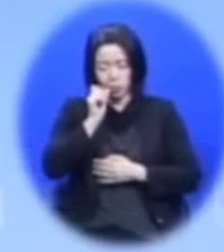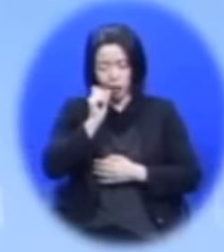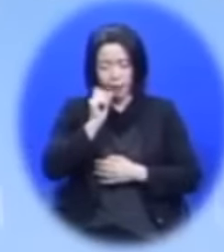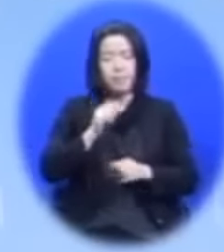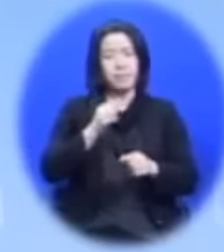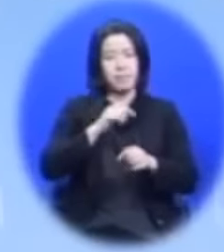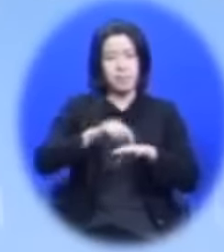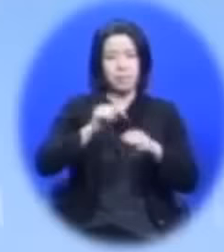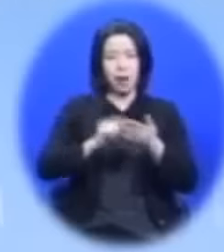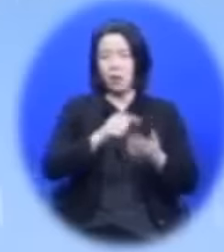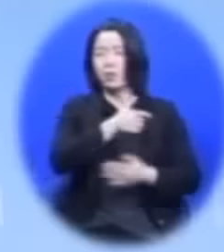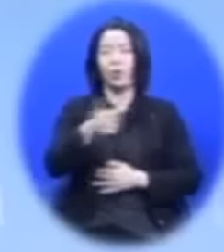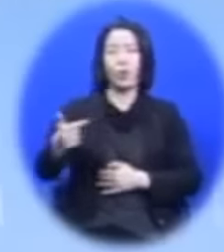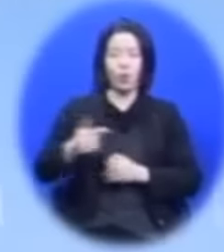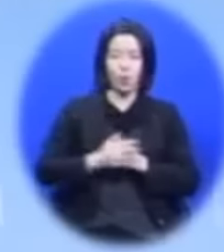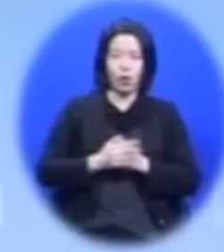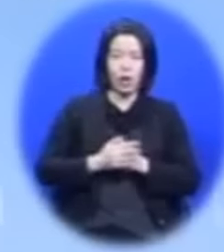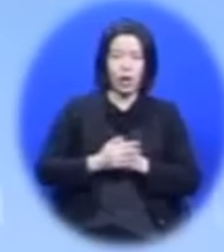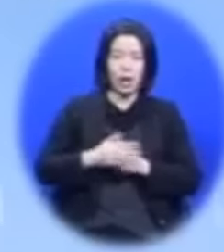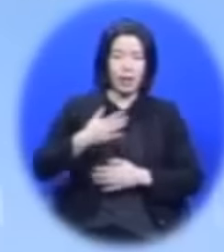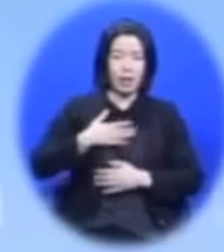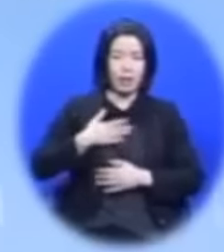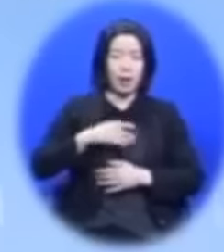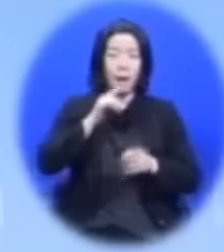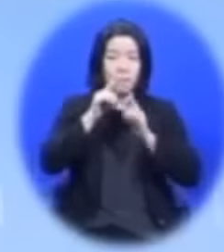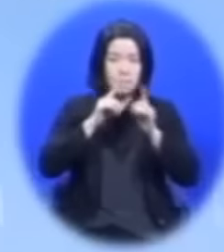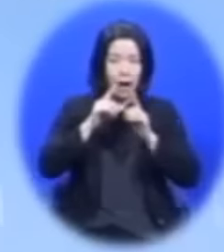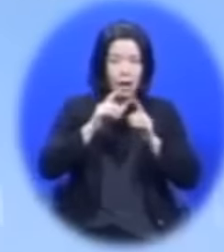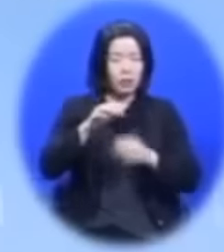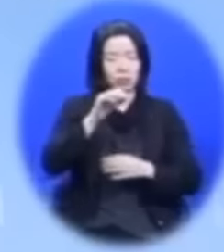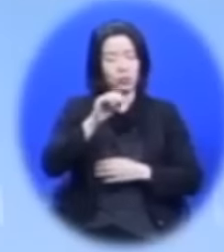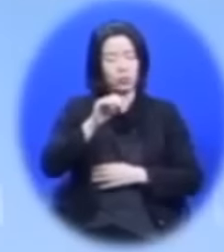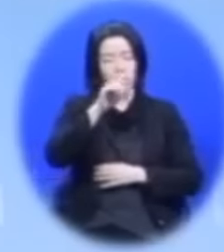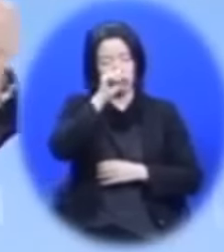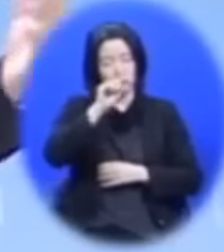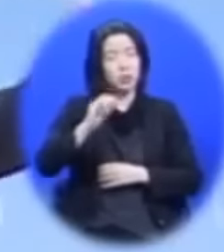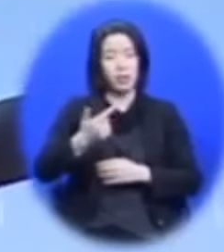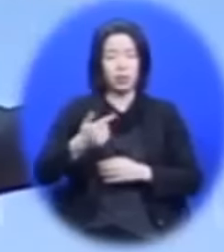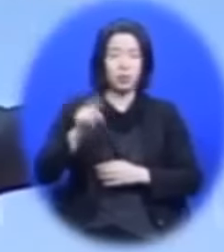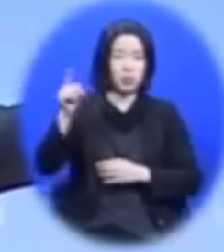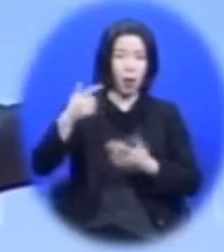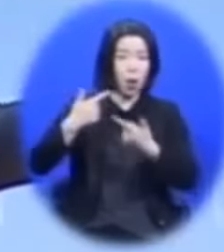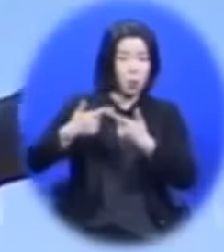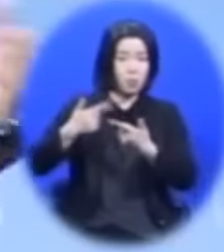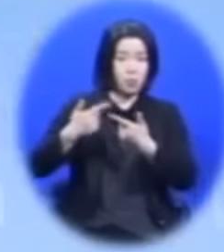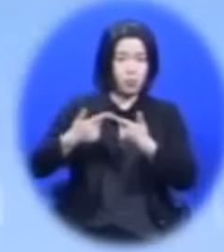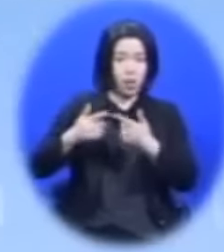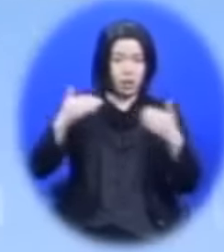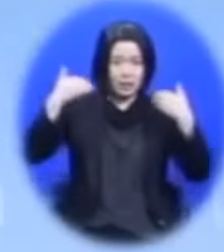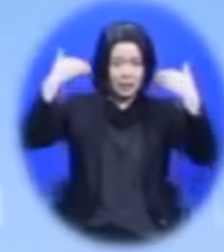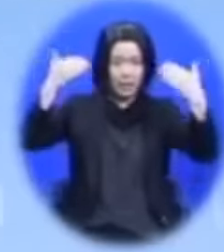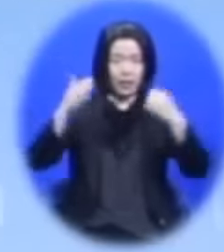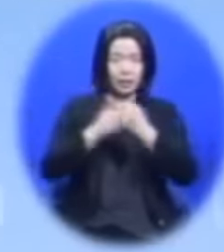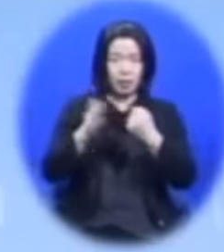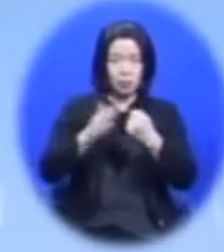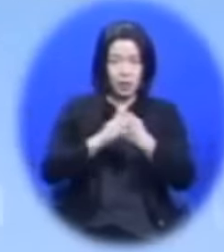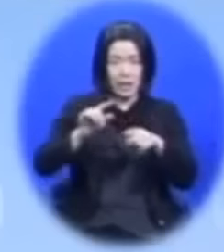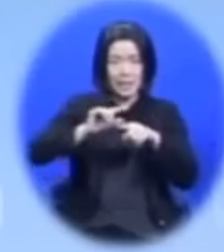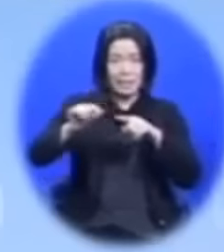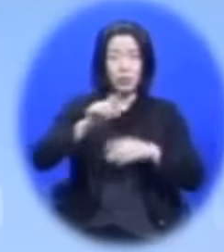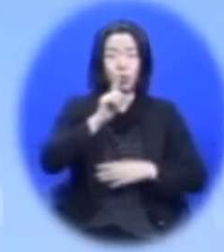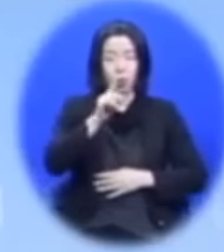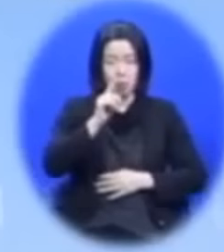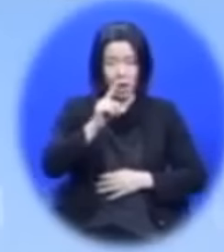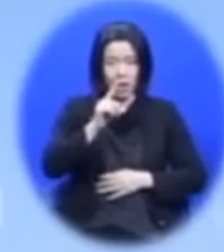컸었습니다. 말도 언변도 그런 데다가 또 저 부산에서 자랐기 때문에 사투리도